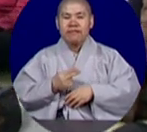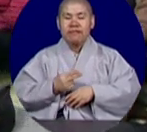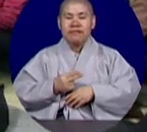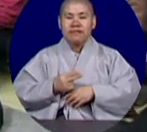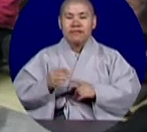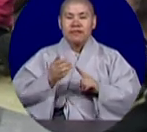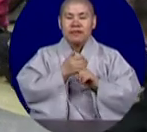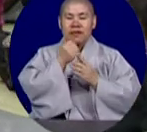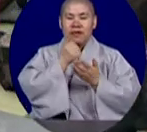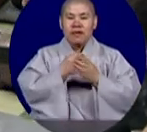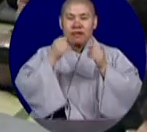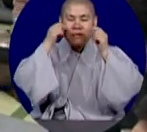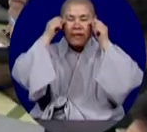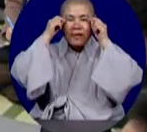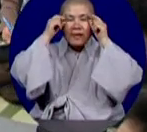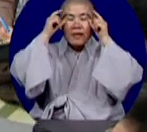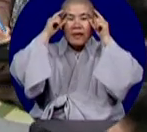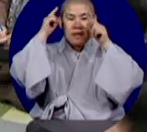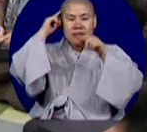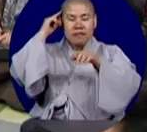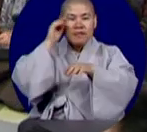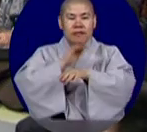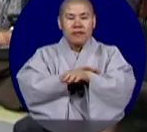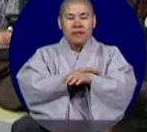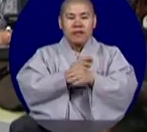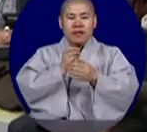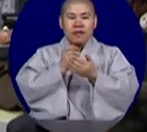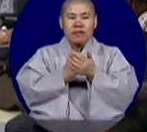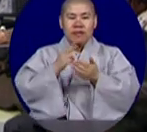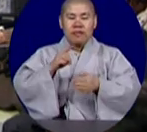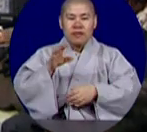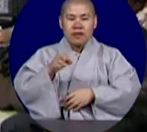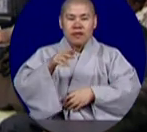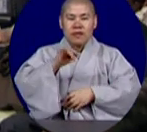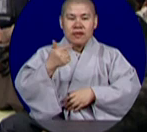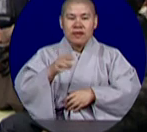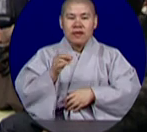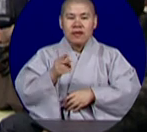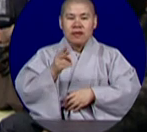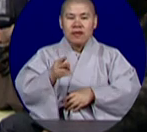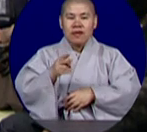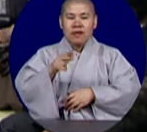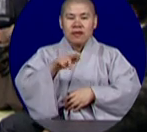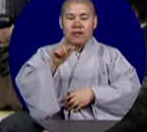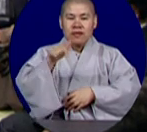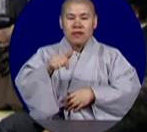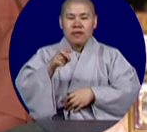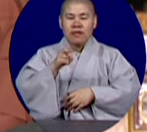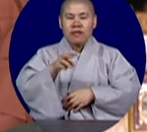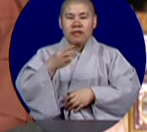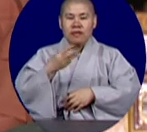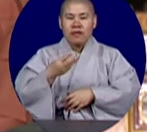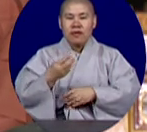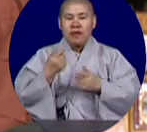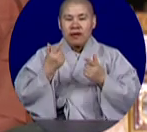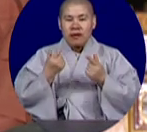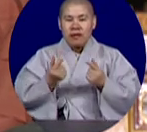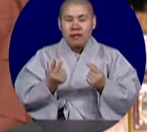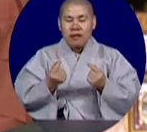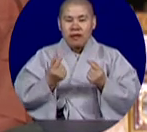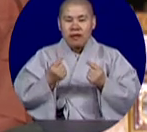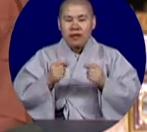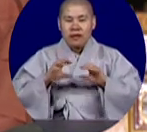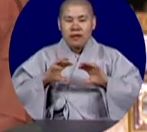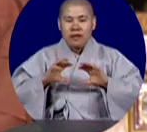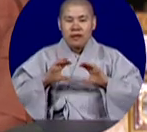이게 부처님이 깨달은 지혜입니다. 이게 법성이고 이게 진여고 이게 정멸입니다. 이제 이런 세계를 하나